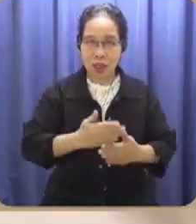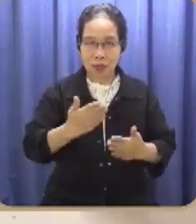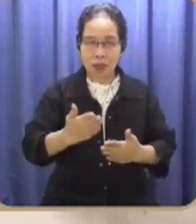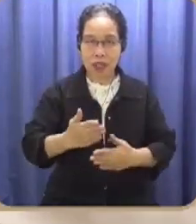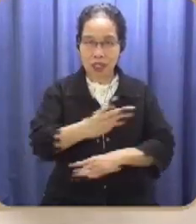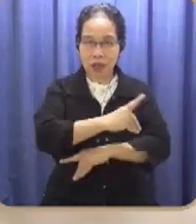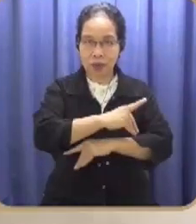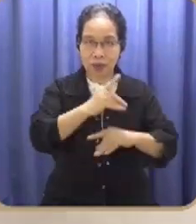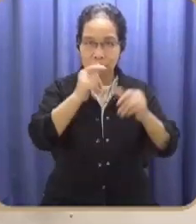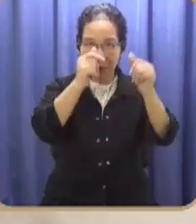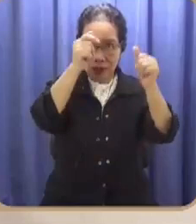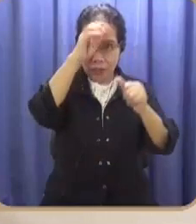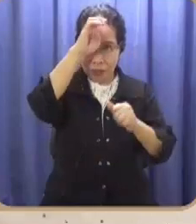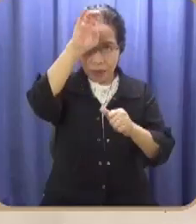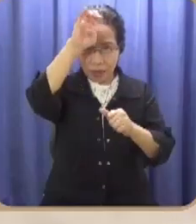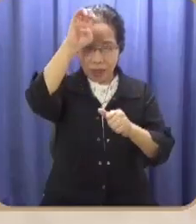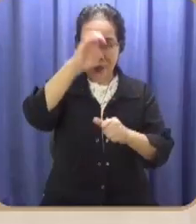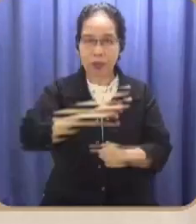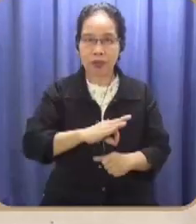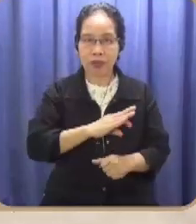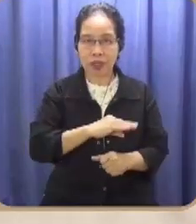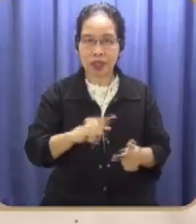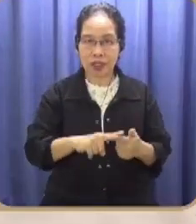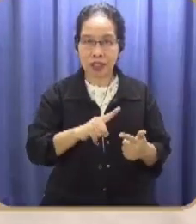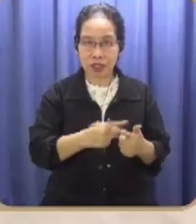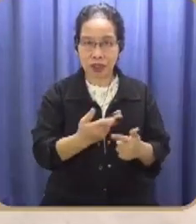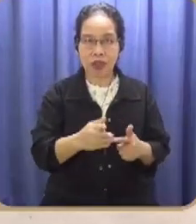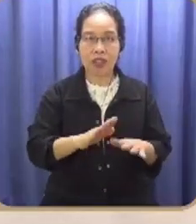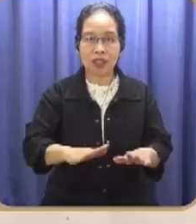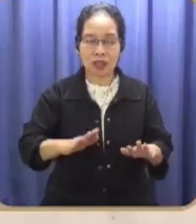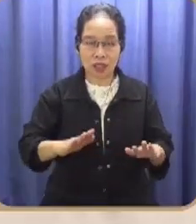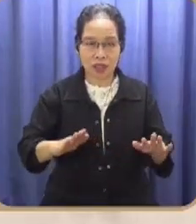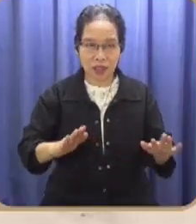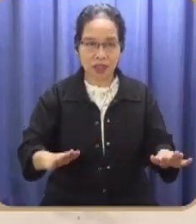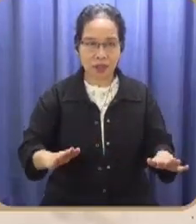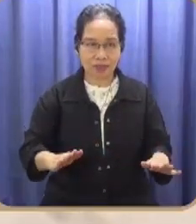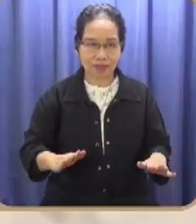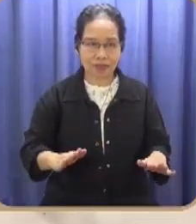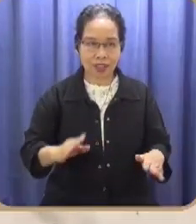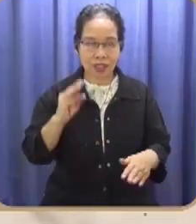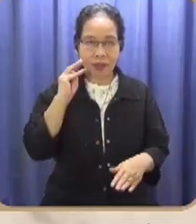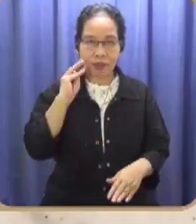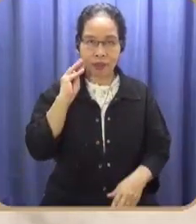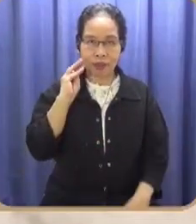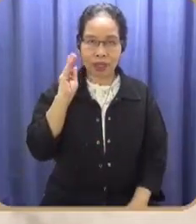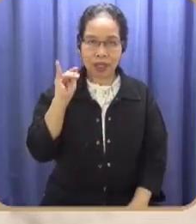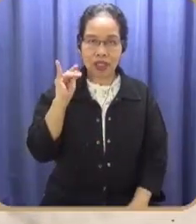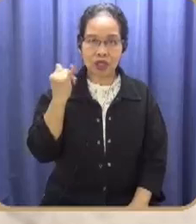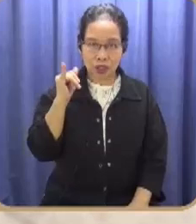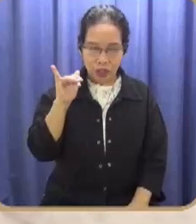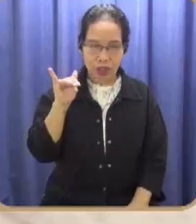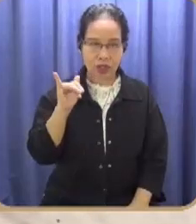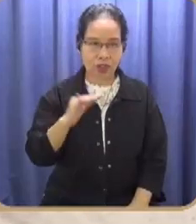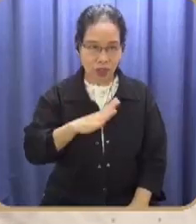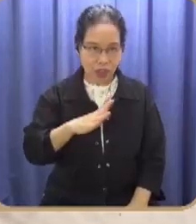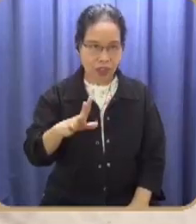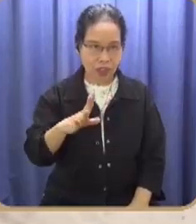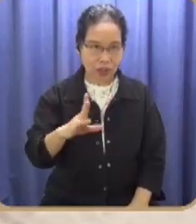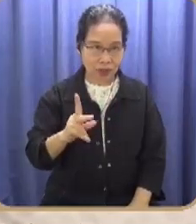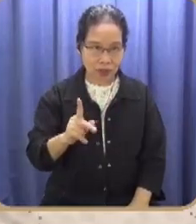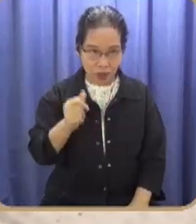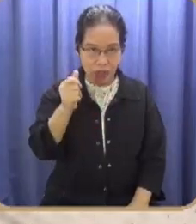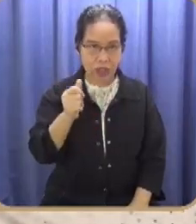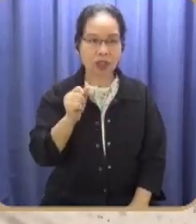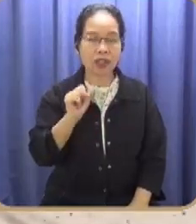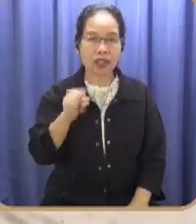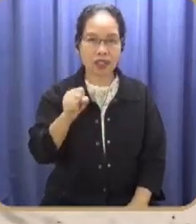Sana mapakinabangan mo at ng iyong mga anak, Mary Joy, okay? Opo.